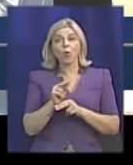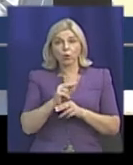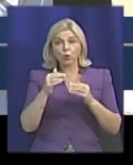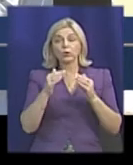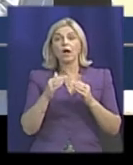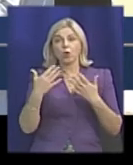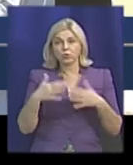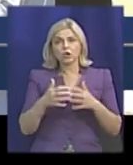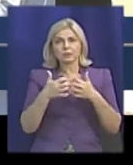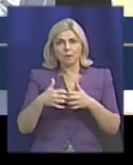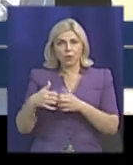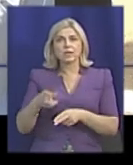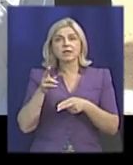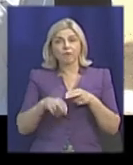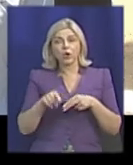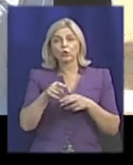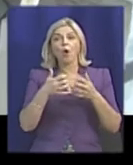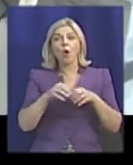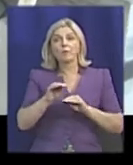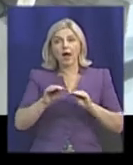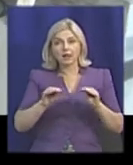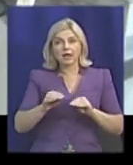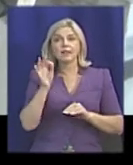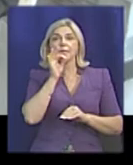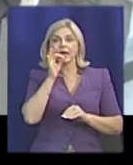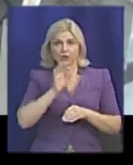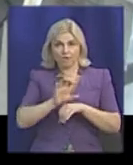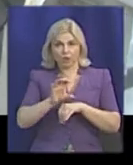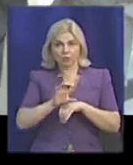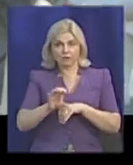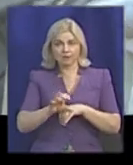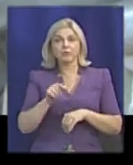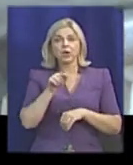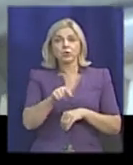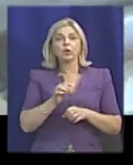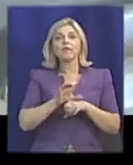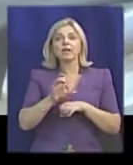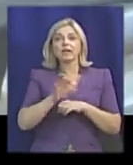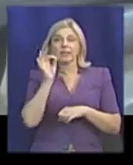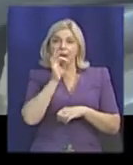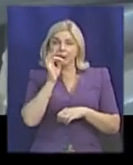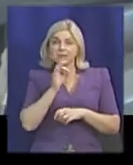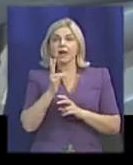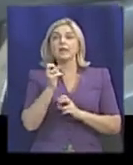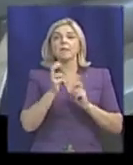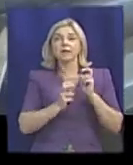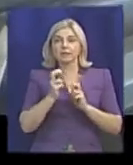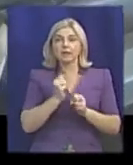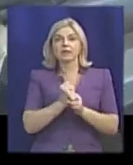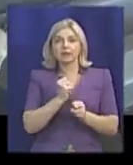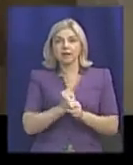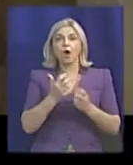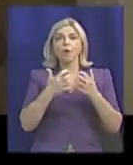тут встановлене обладнання німецького виробництва. Крім каналізаційних решіток, вироблених у Німеччині, на підприємстві також налагоджують